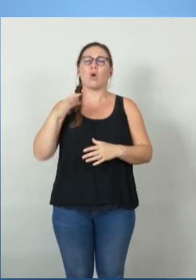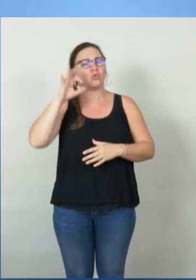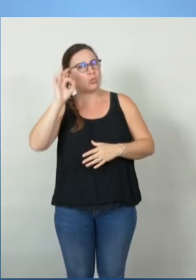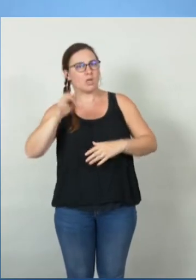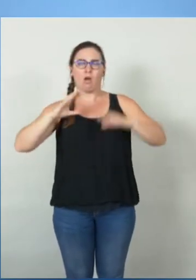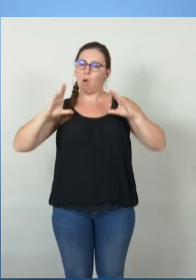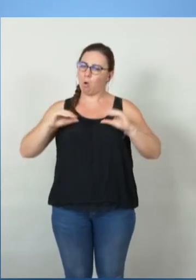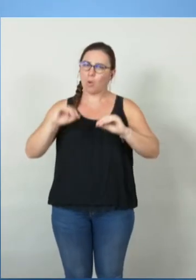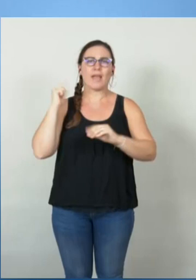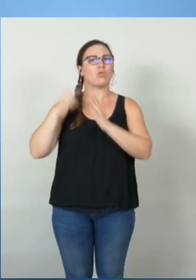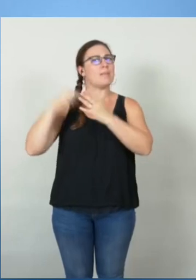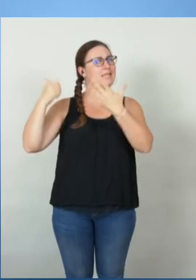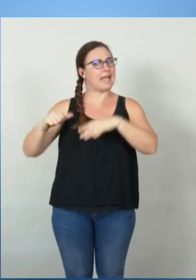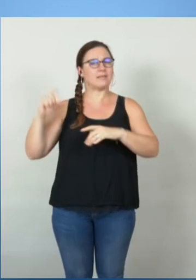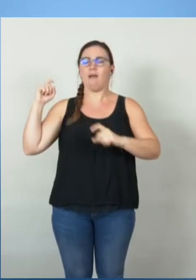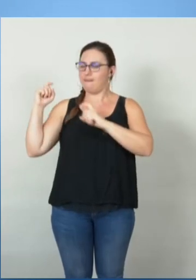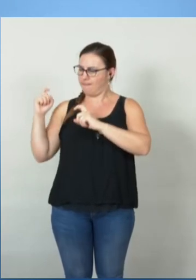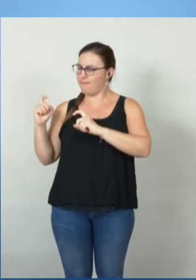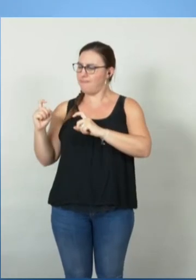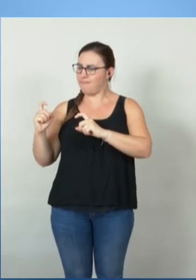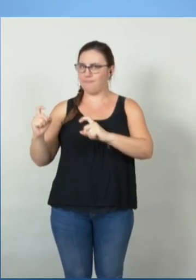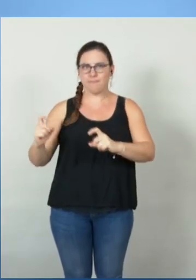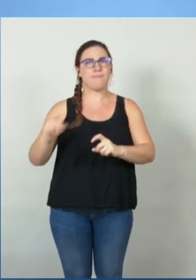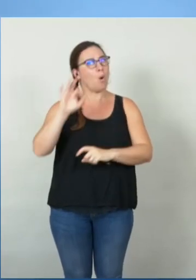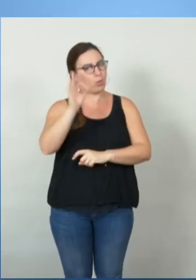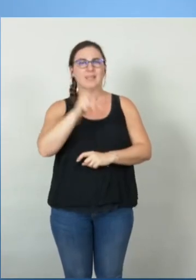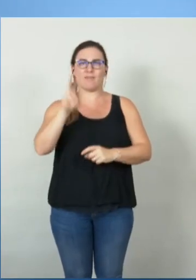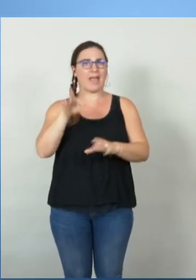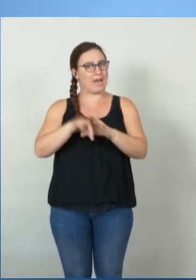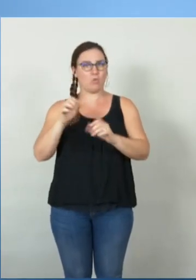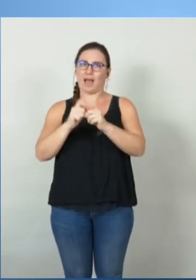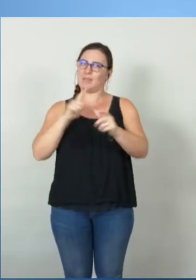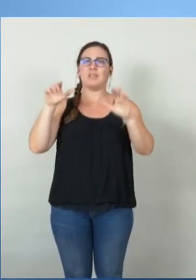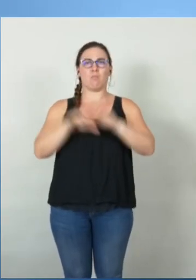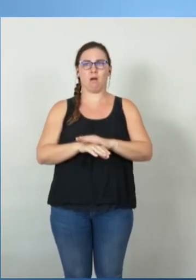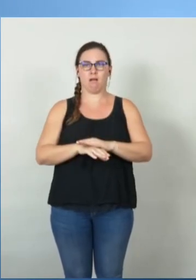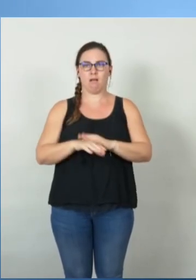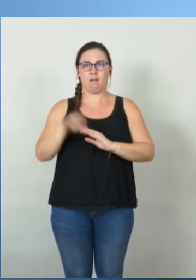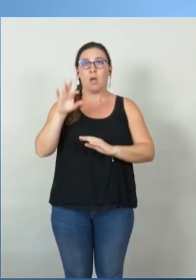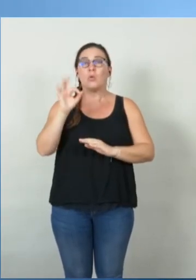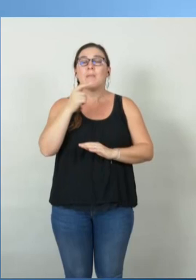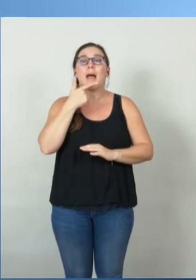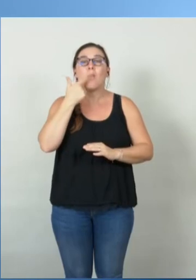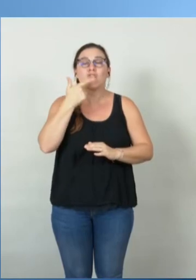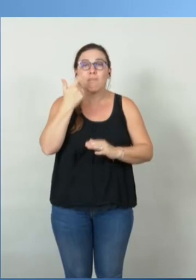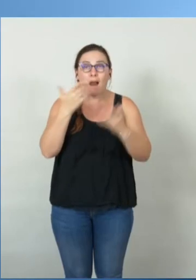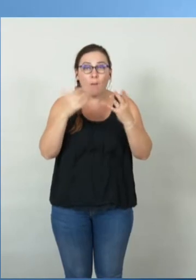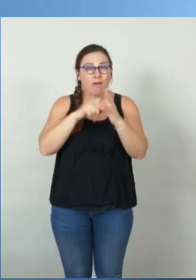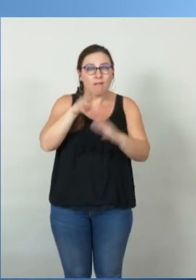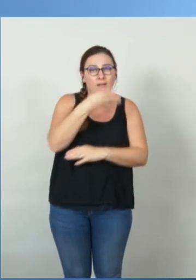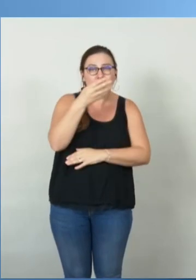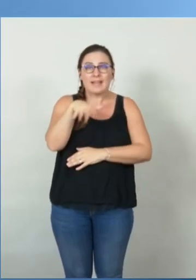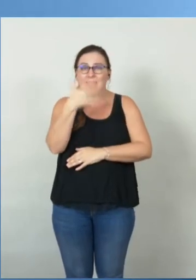mis en oeuvre jusqu'en 2016 la baisse de l'enveloppe des indemnités d'élus ça a marché mais moi les chiffres dont je vous parle c'est pas de